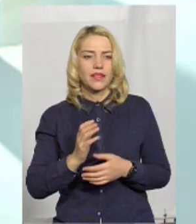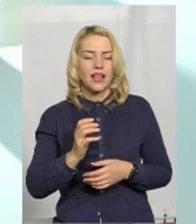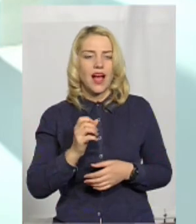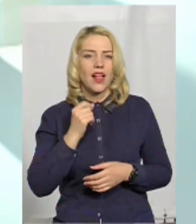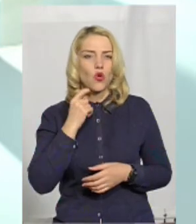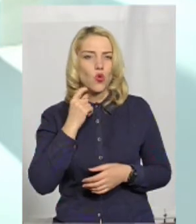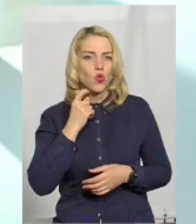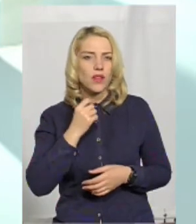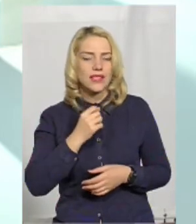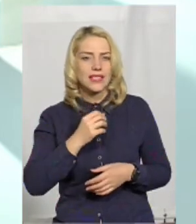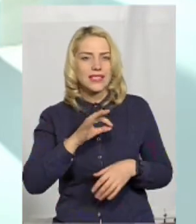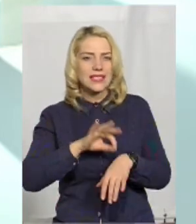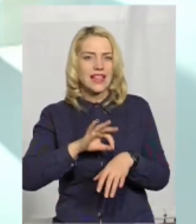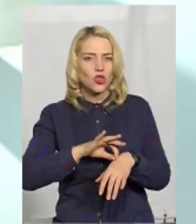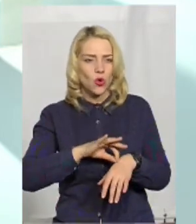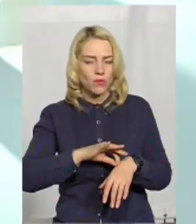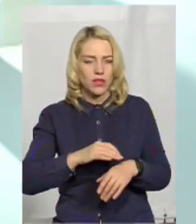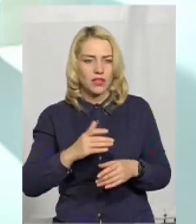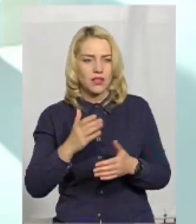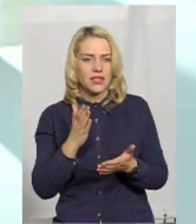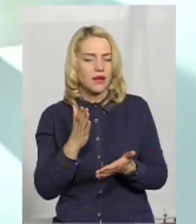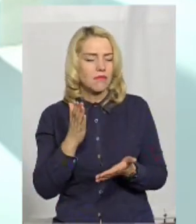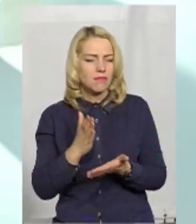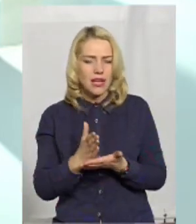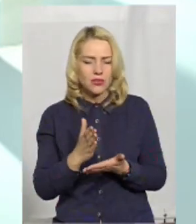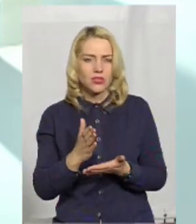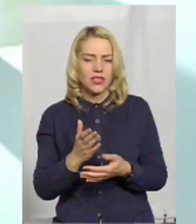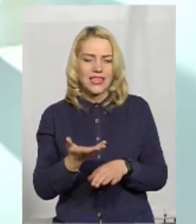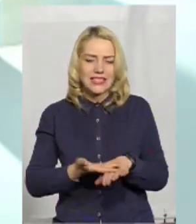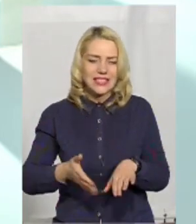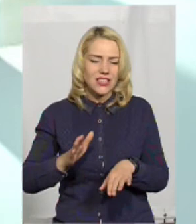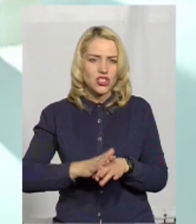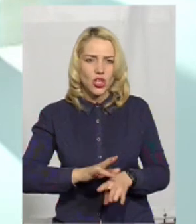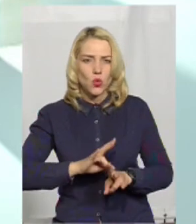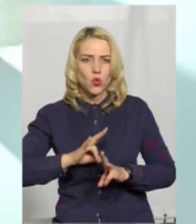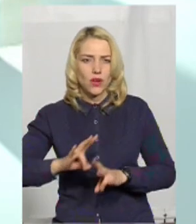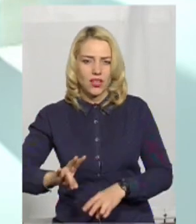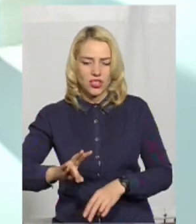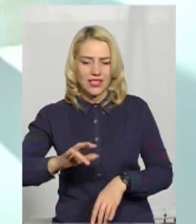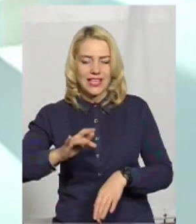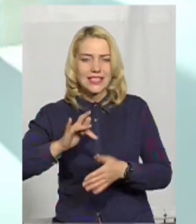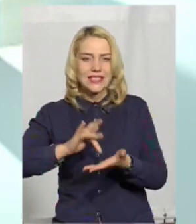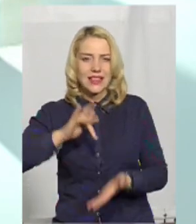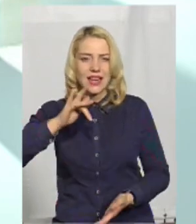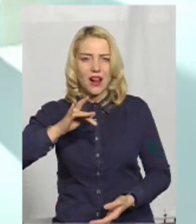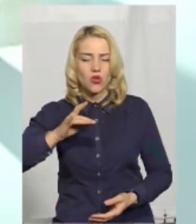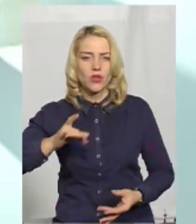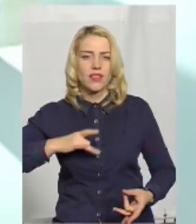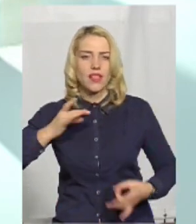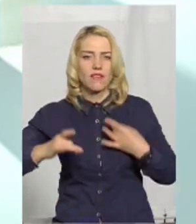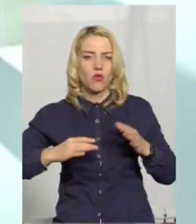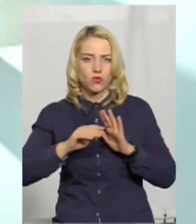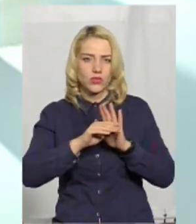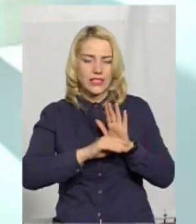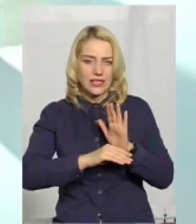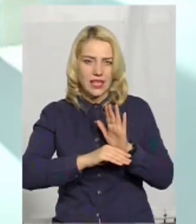синдроми, вони мають інші, ну, тяжкі ураження центральної нервової системи. І загалом у нас таких діточок